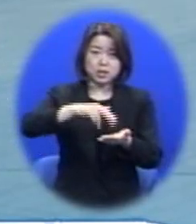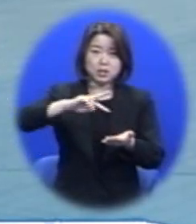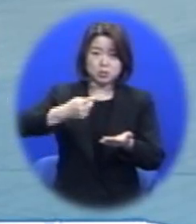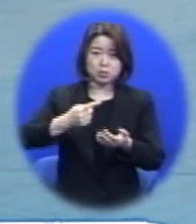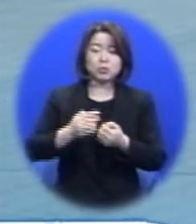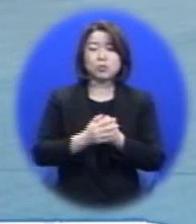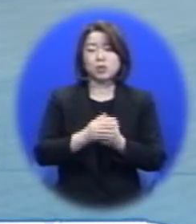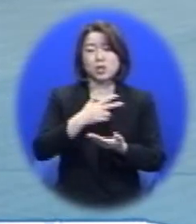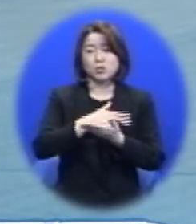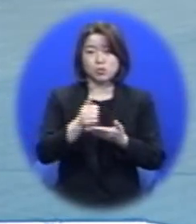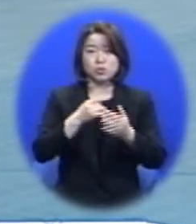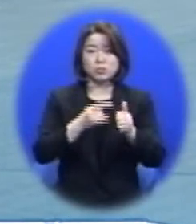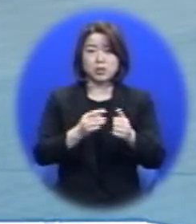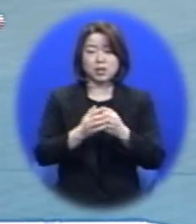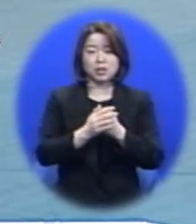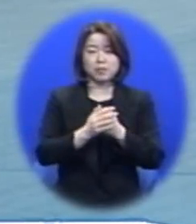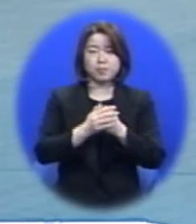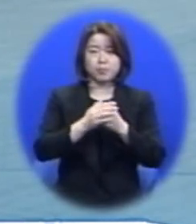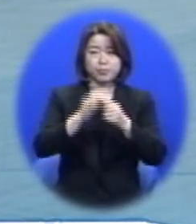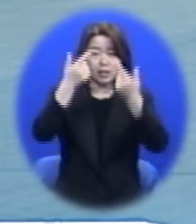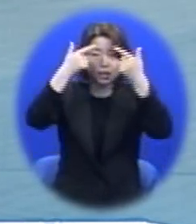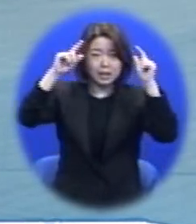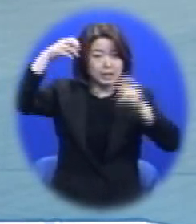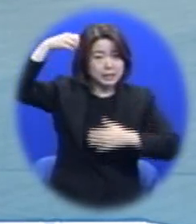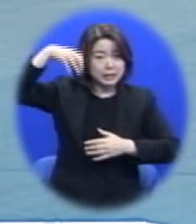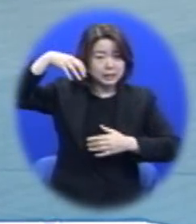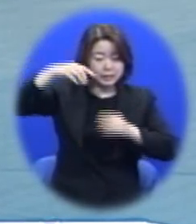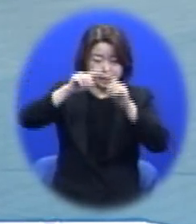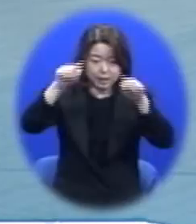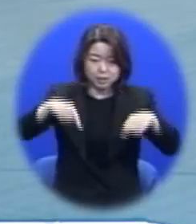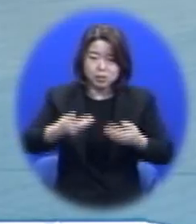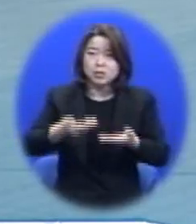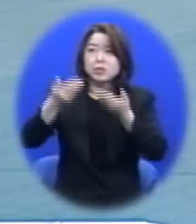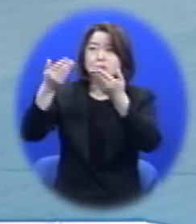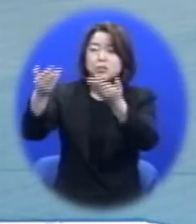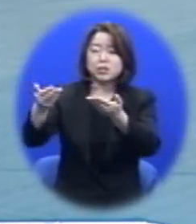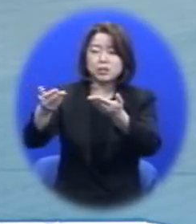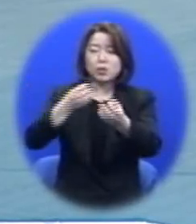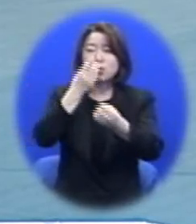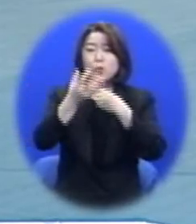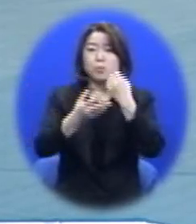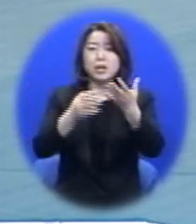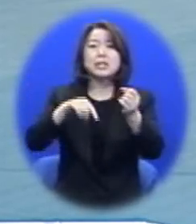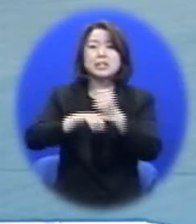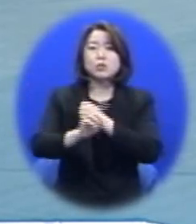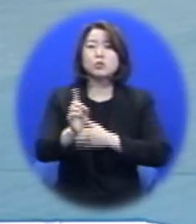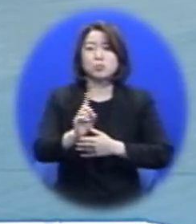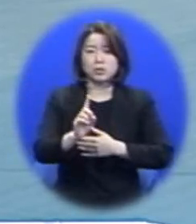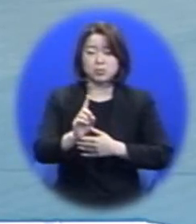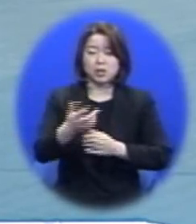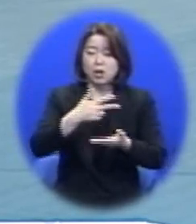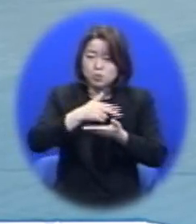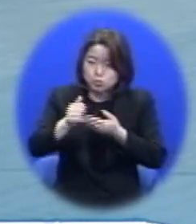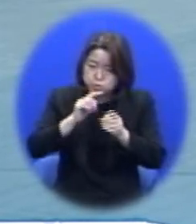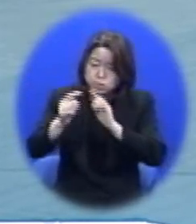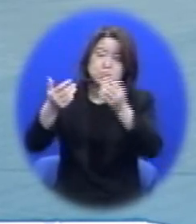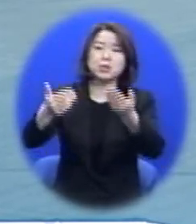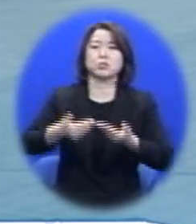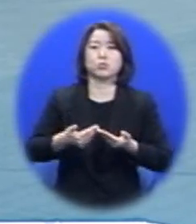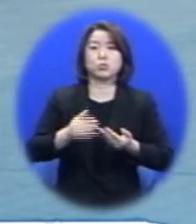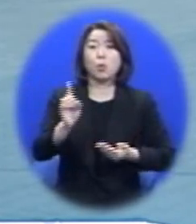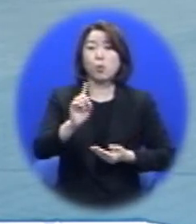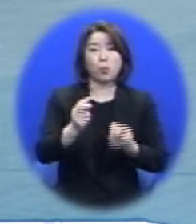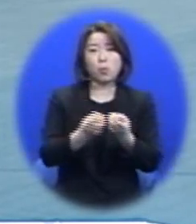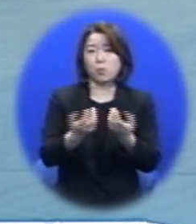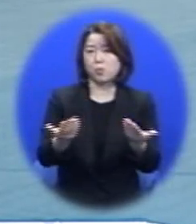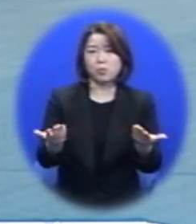주님께 석사학위를 바치겠다고 고백할 수밖에 없었던 이유는, 주님이 말씀하시는데 어떻게 해요,